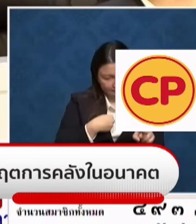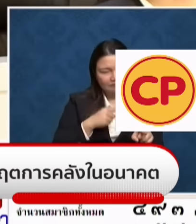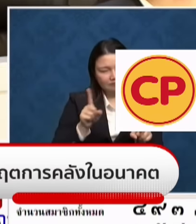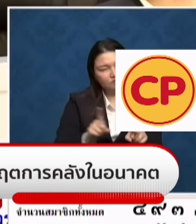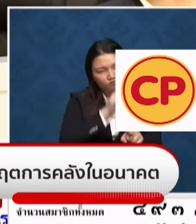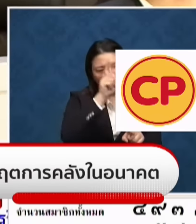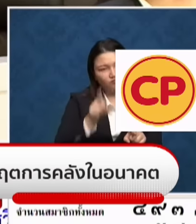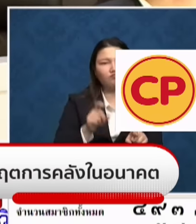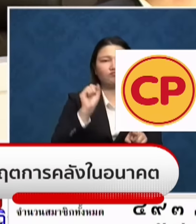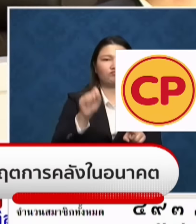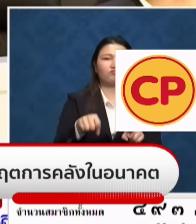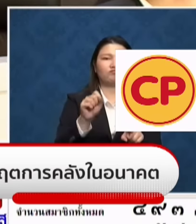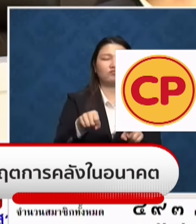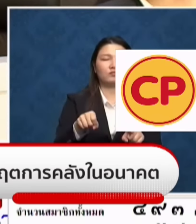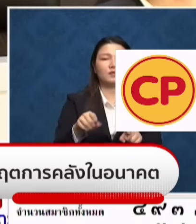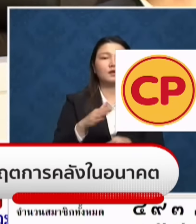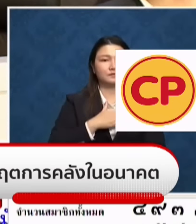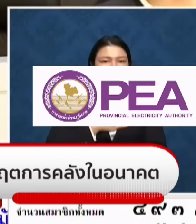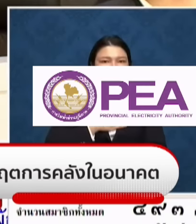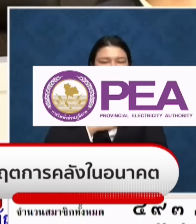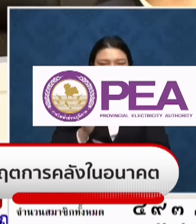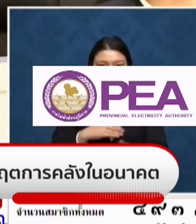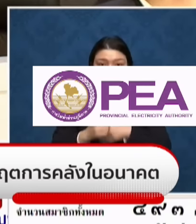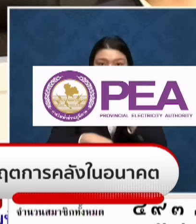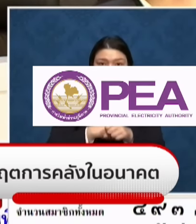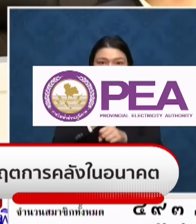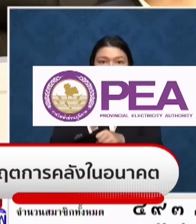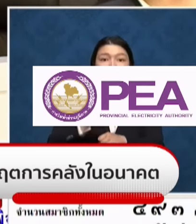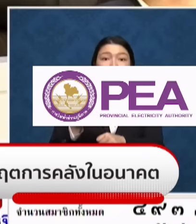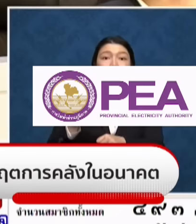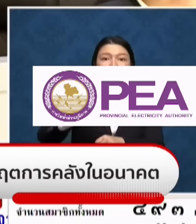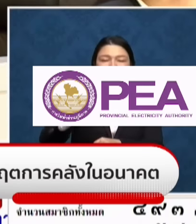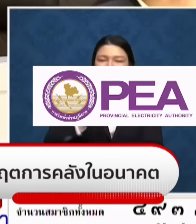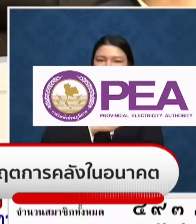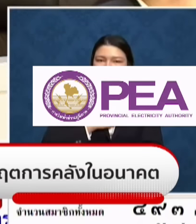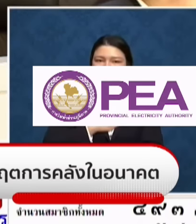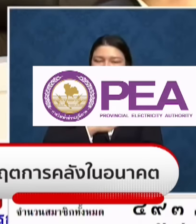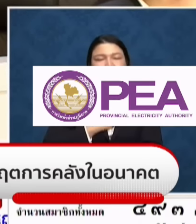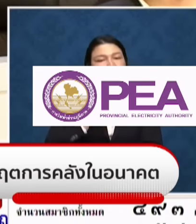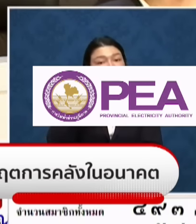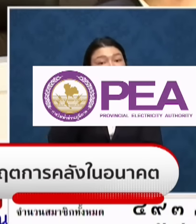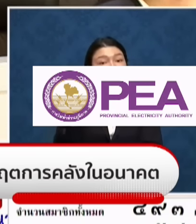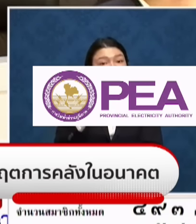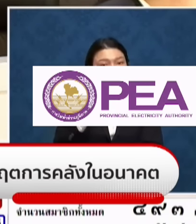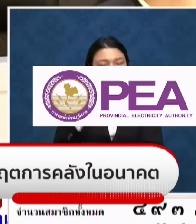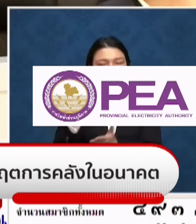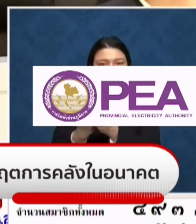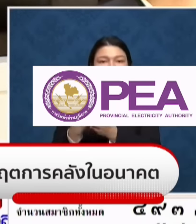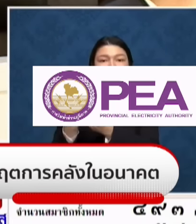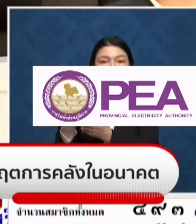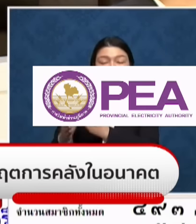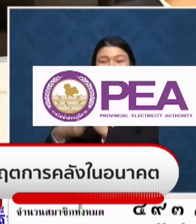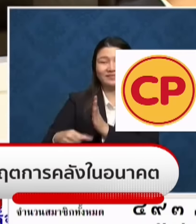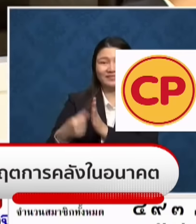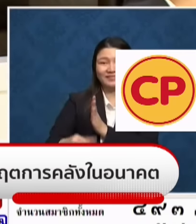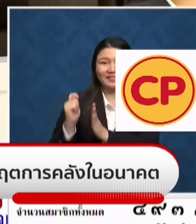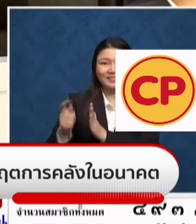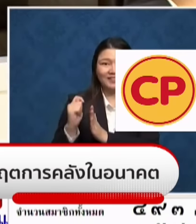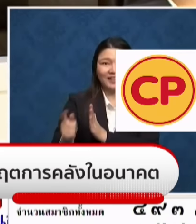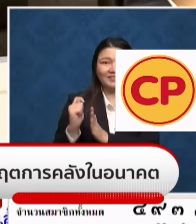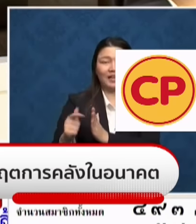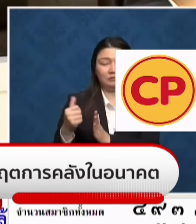างต้นสำหรับในงบประมาณรายจ่ายปี2568มีการตั้งงบประมาณรายจ่ายเพื่อการชำระหนี้ภาครัฐสู